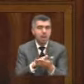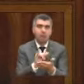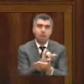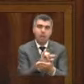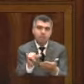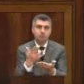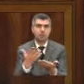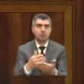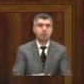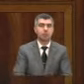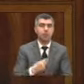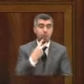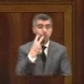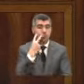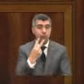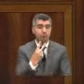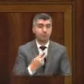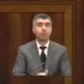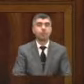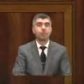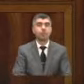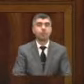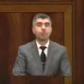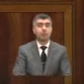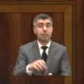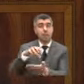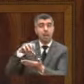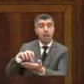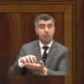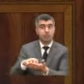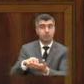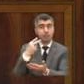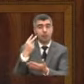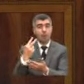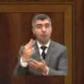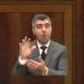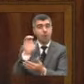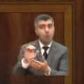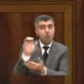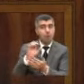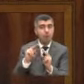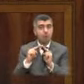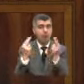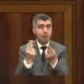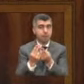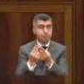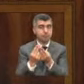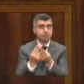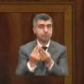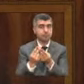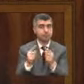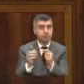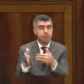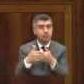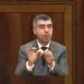ولكن ملي كنشوف في البلدان الاخرى المتقدمه اللي خذوا قرارات اخرى ما شدوش